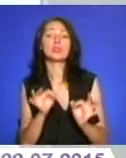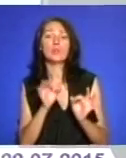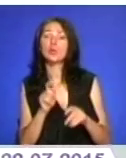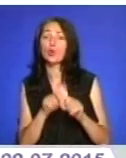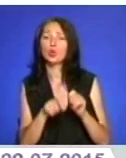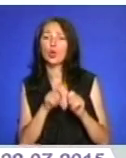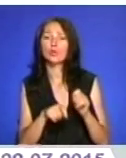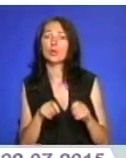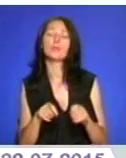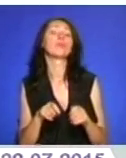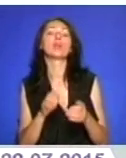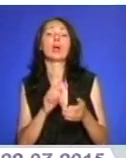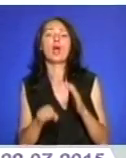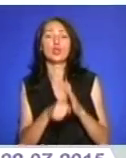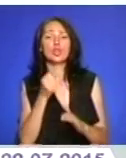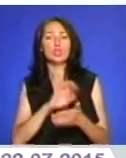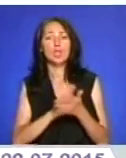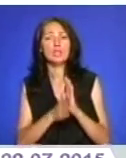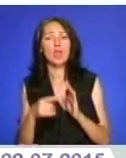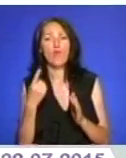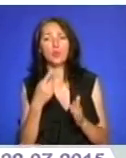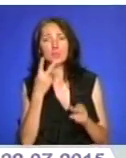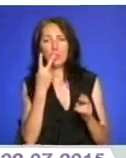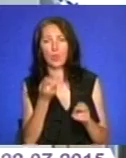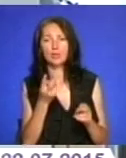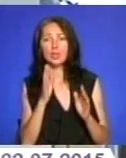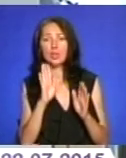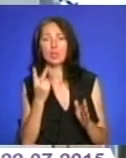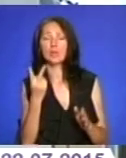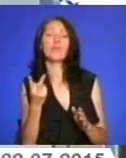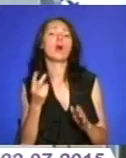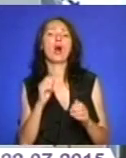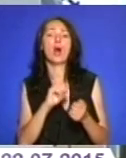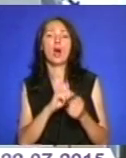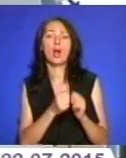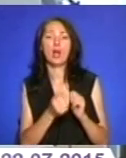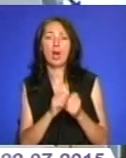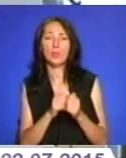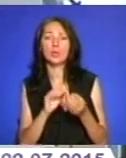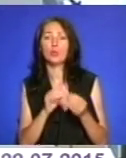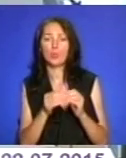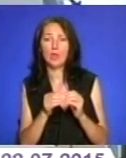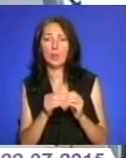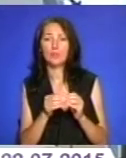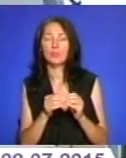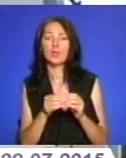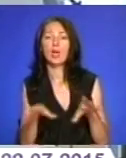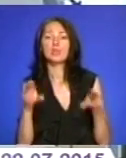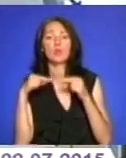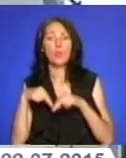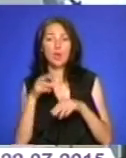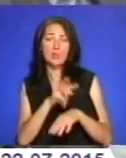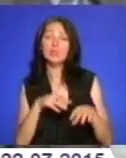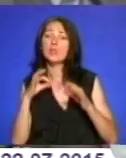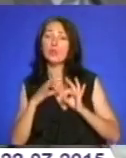контрольованості криміногенної ситуації в області, вони бачать два камені спотикання – це співпраця міліції з прокуратурою та поділ